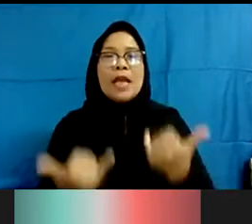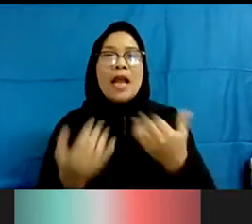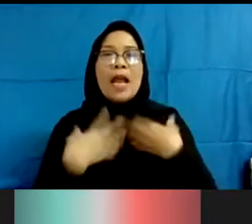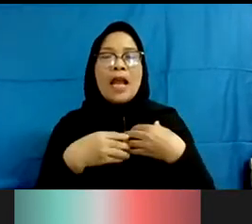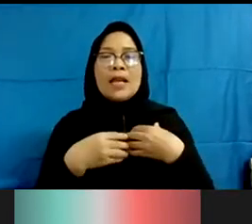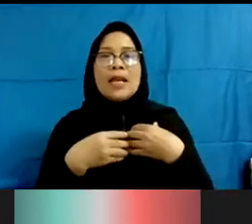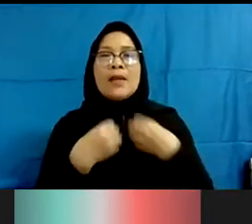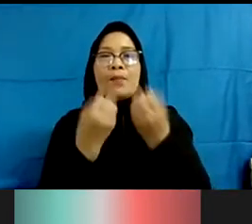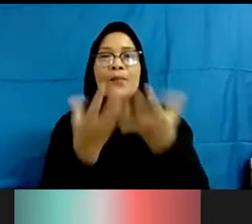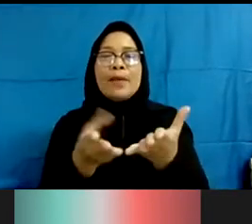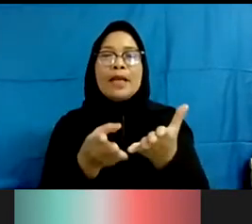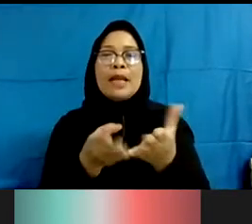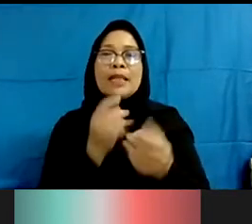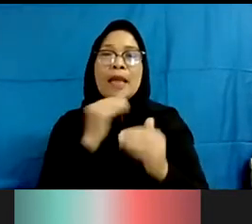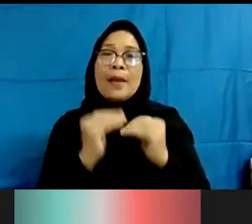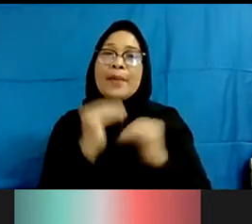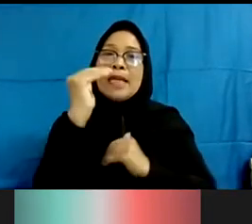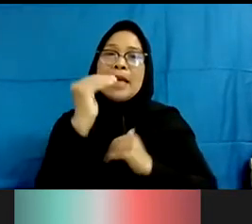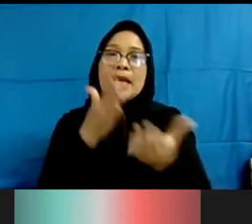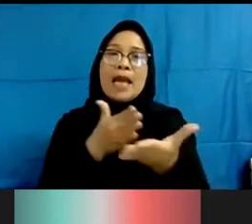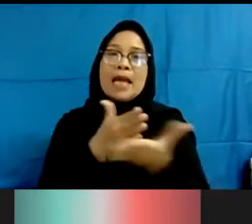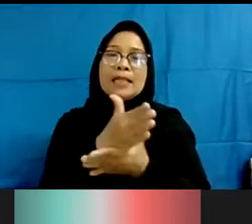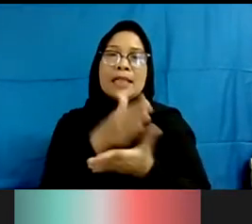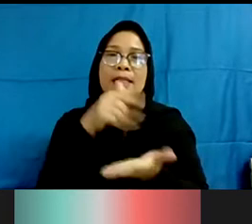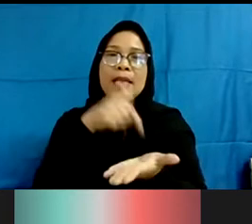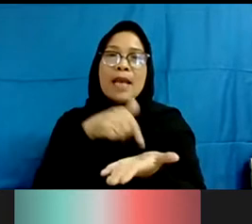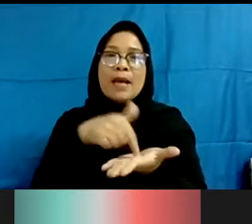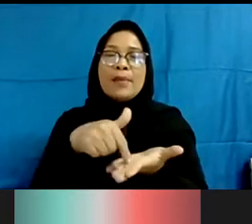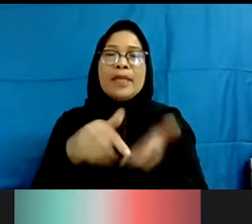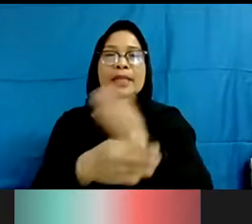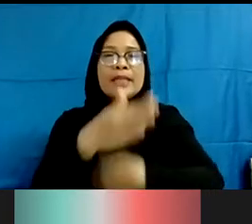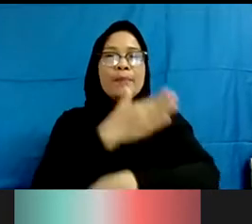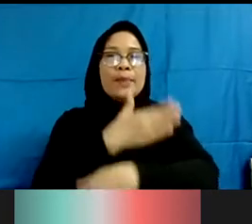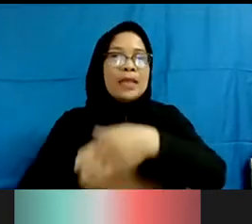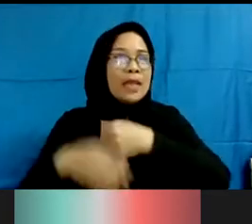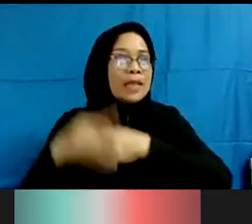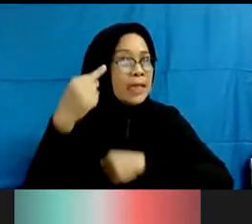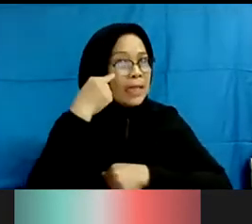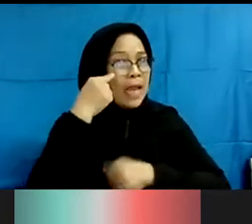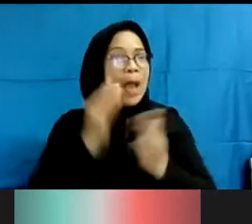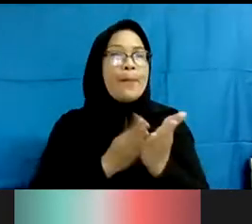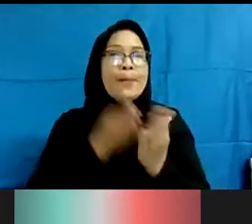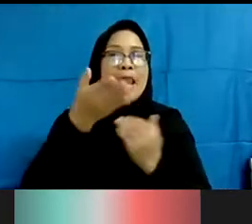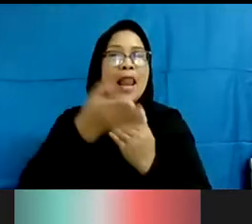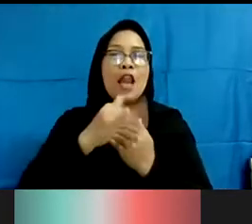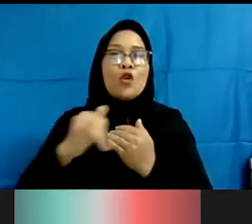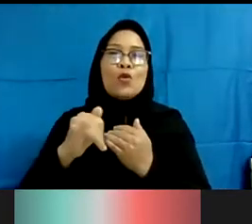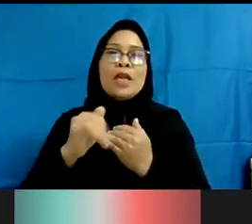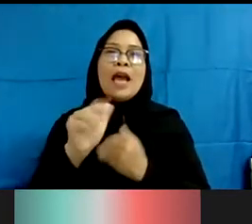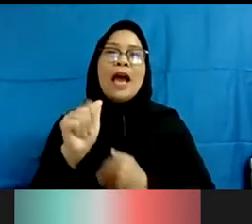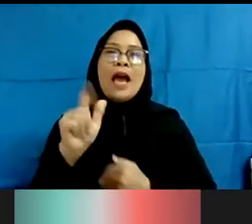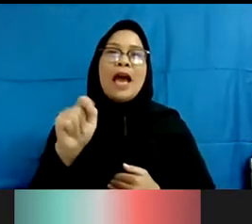sharing materi tentang peningkatan akses braille penyandang disabilitas sensorik netra melalui